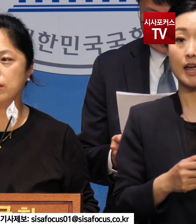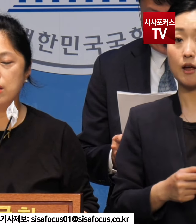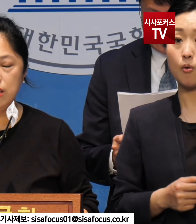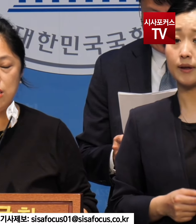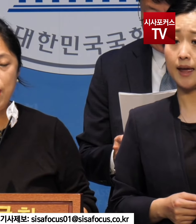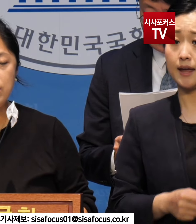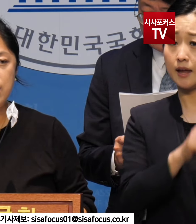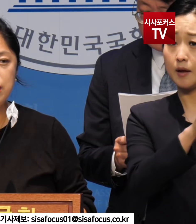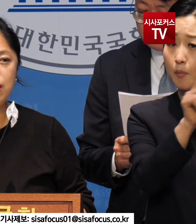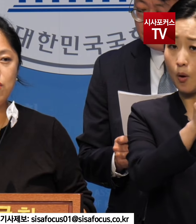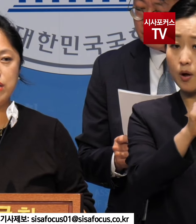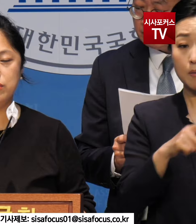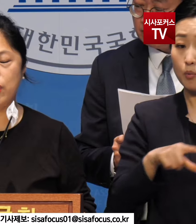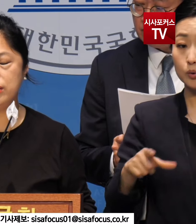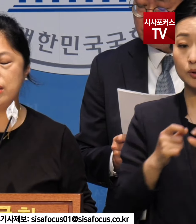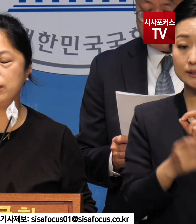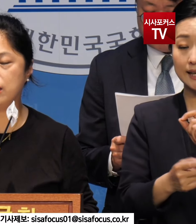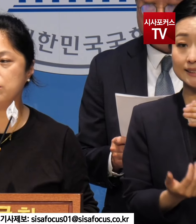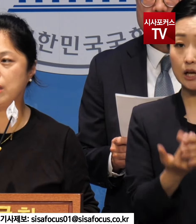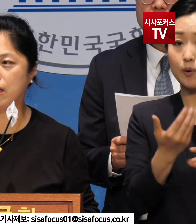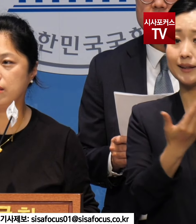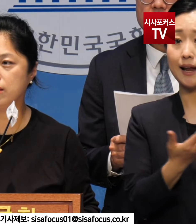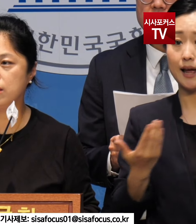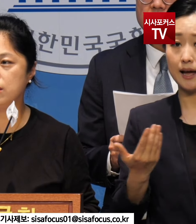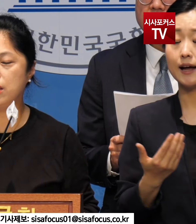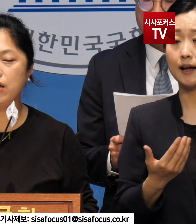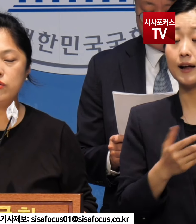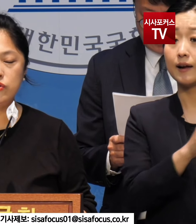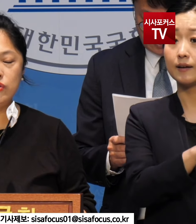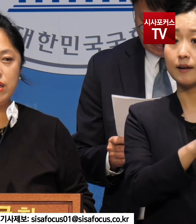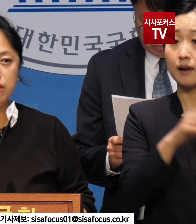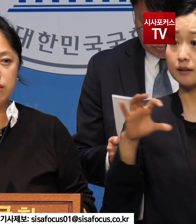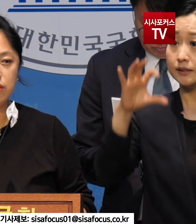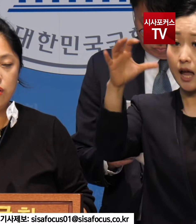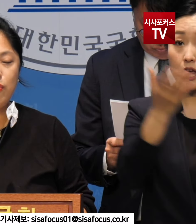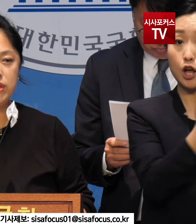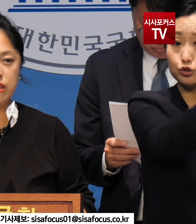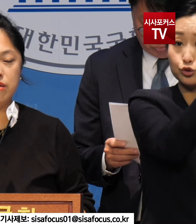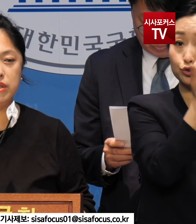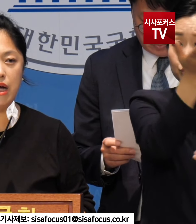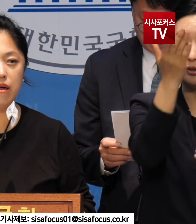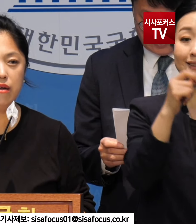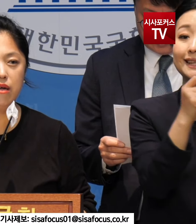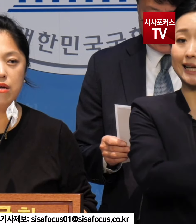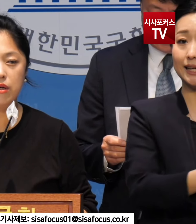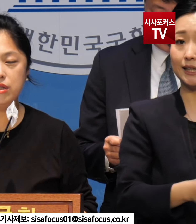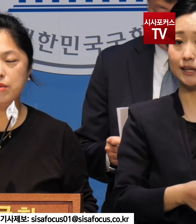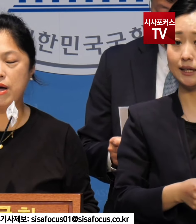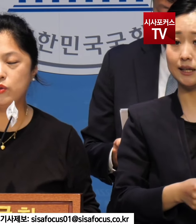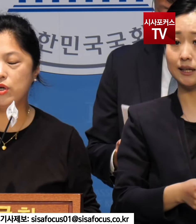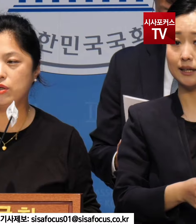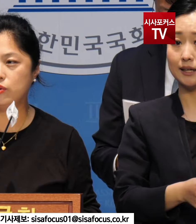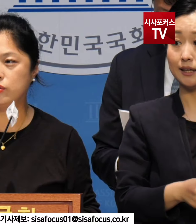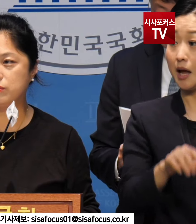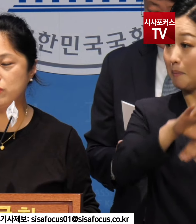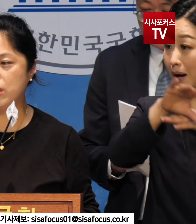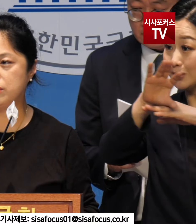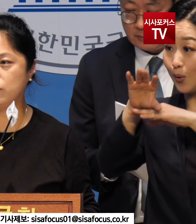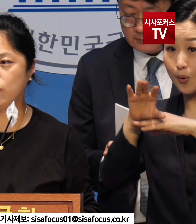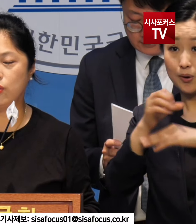KOK는 일반 사기 사건과는 굉장히 다릅니다. 세계로 수출하는 글로벌 사기입니다. 굉장히